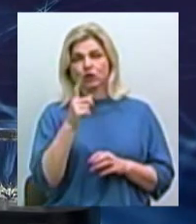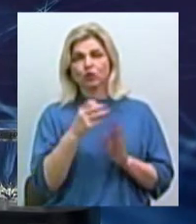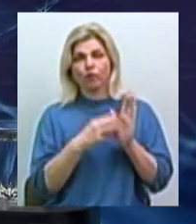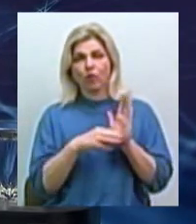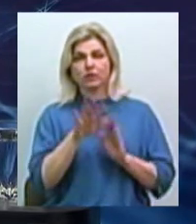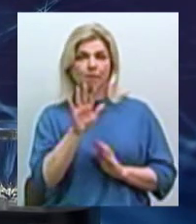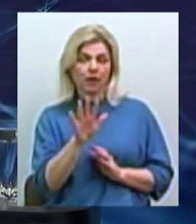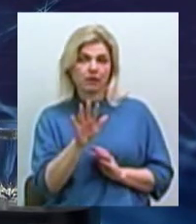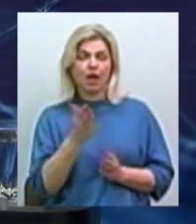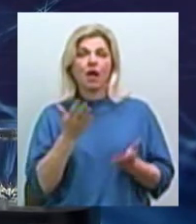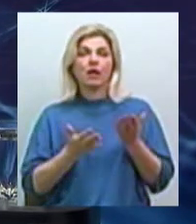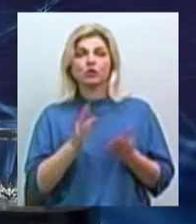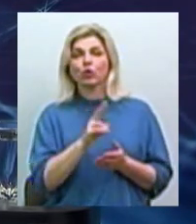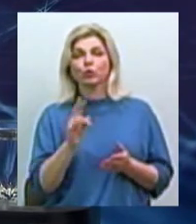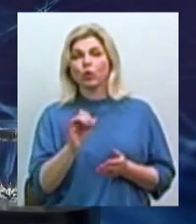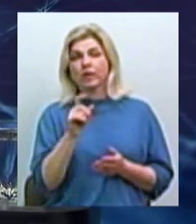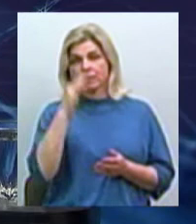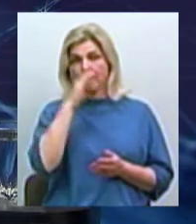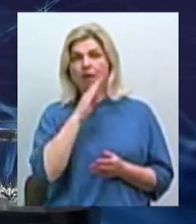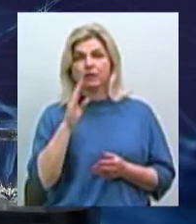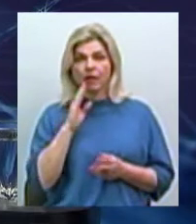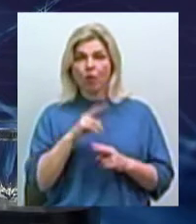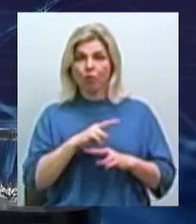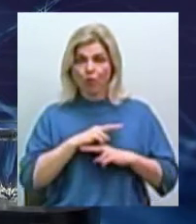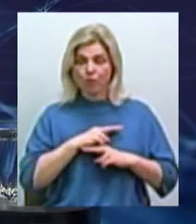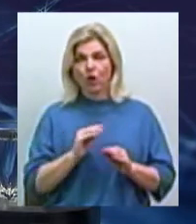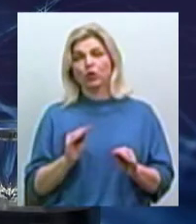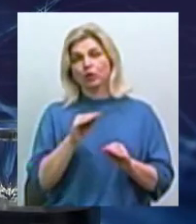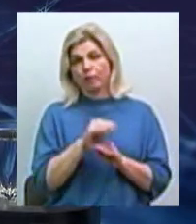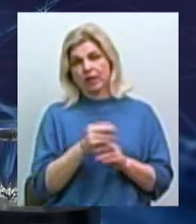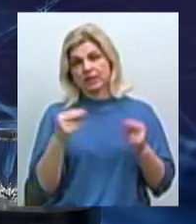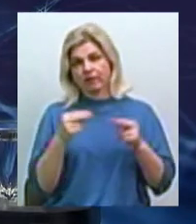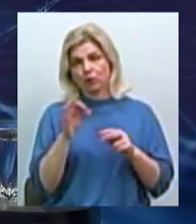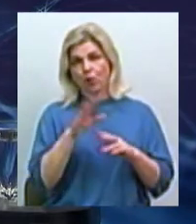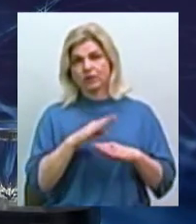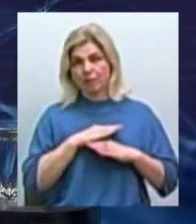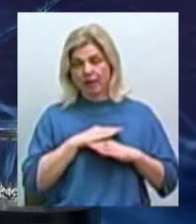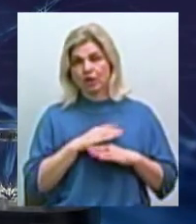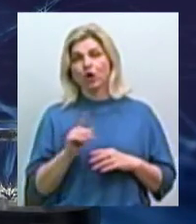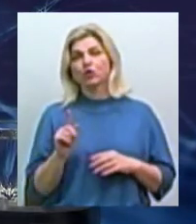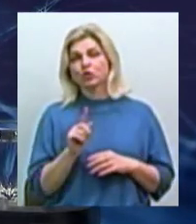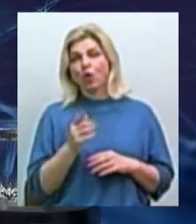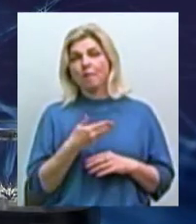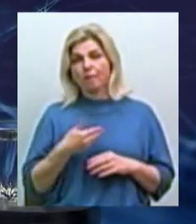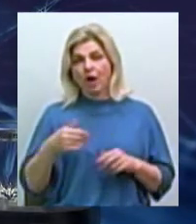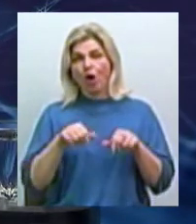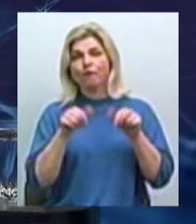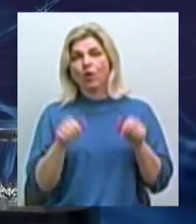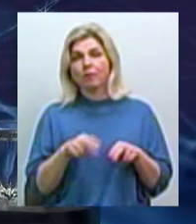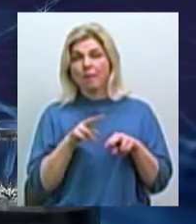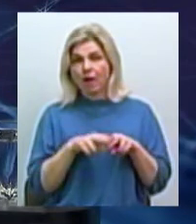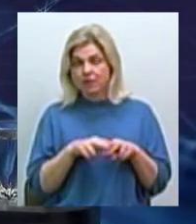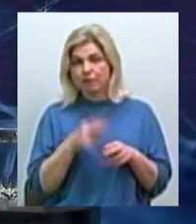батьків помер, то додатково надається свідоцтво про смерть. Тобто, щоб ми, оформлюючи паспорт, бачили,